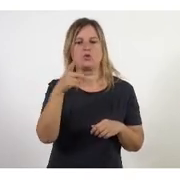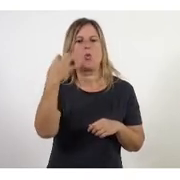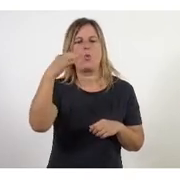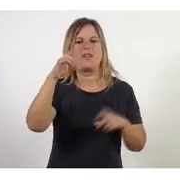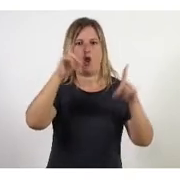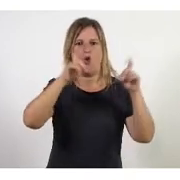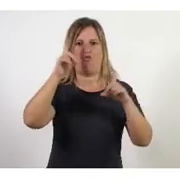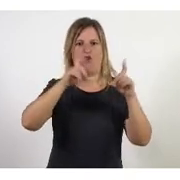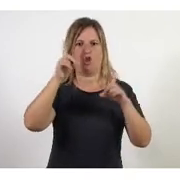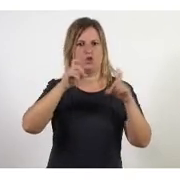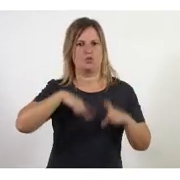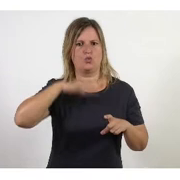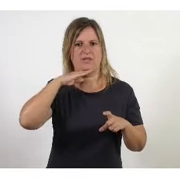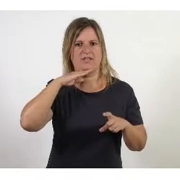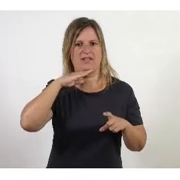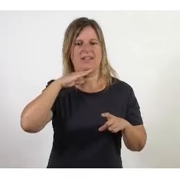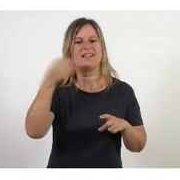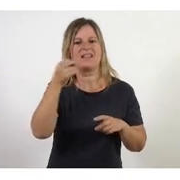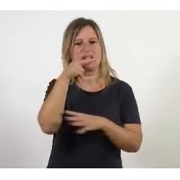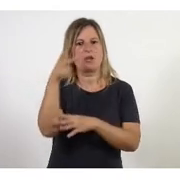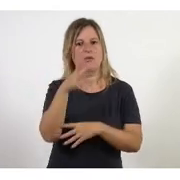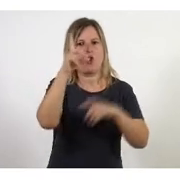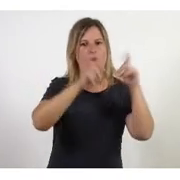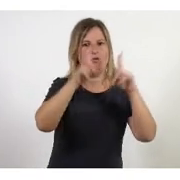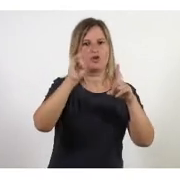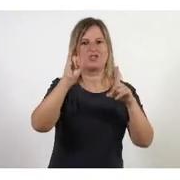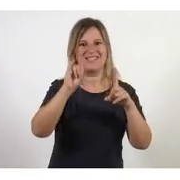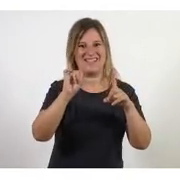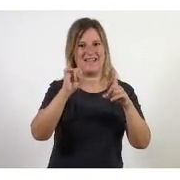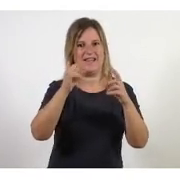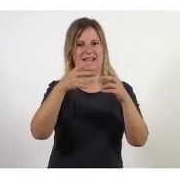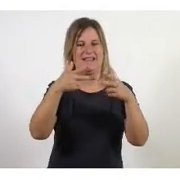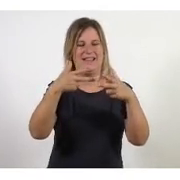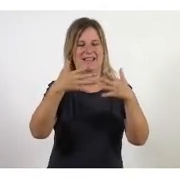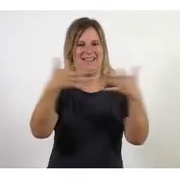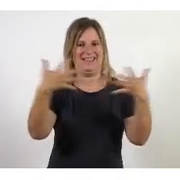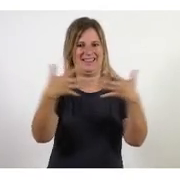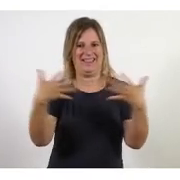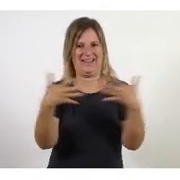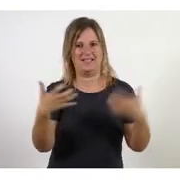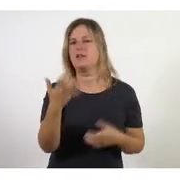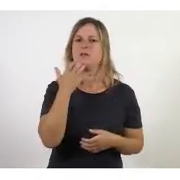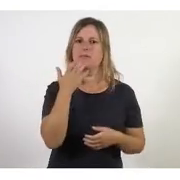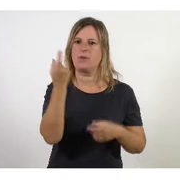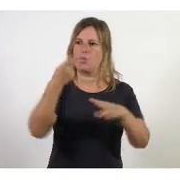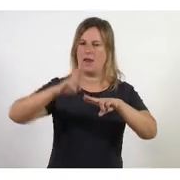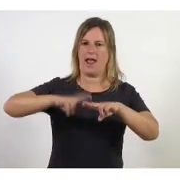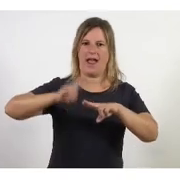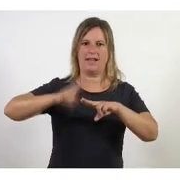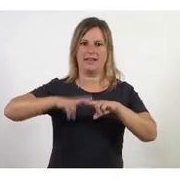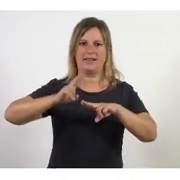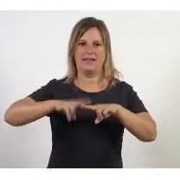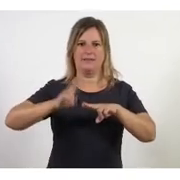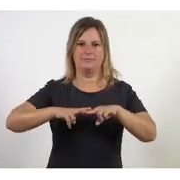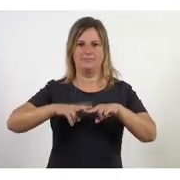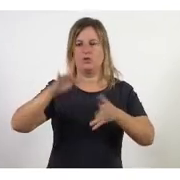vídeos que anomeno jo vídeo amb fotografies i text. Què vol dir això, vídeos amb fotografies i text? Imagineu-vos, hem fet un acte, no? Hem fet